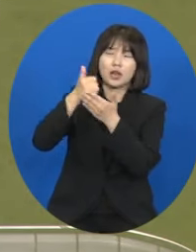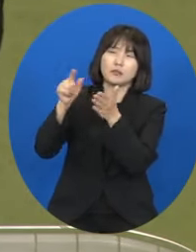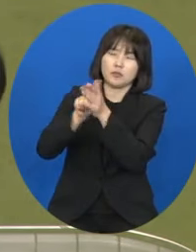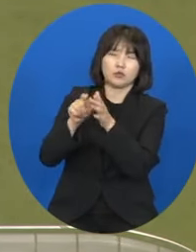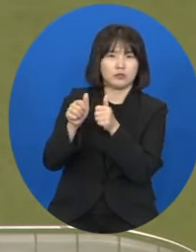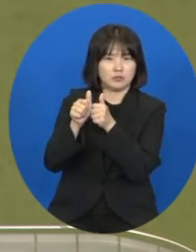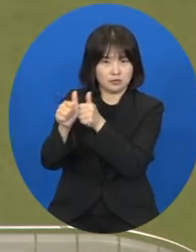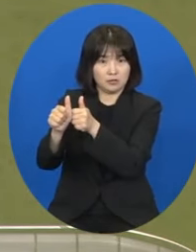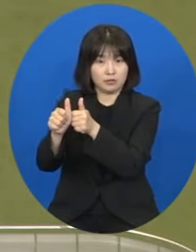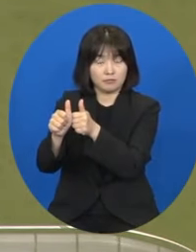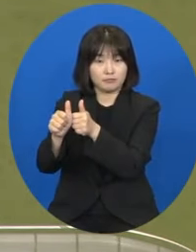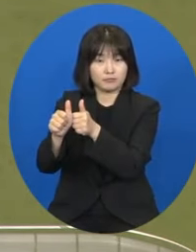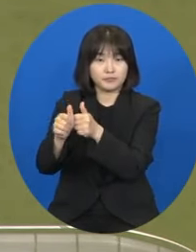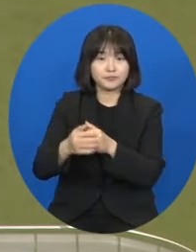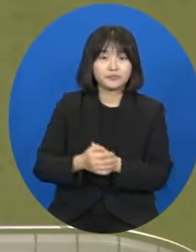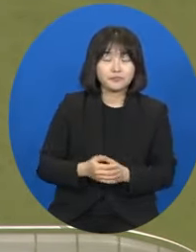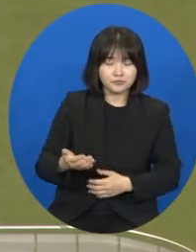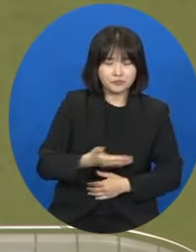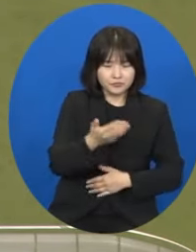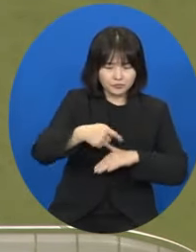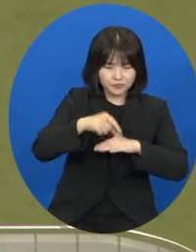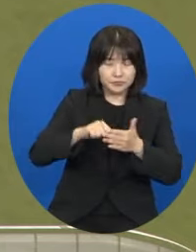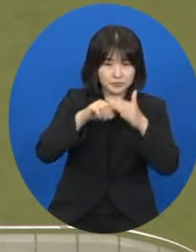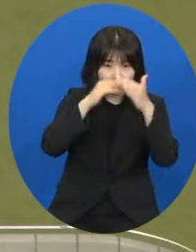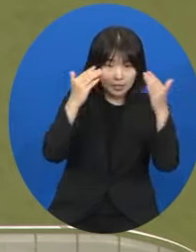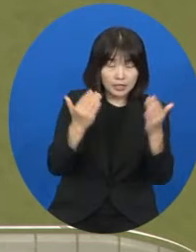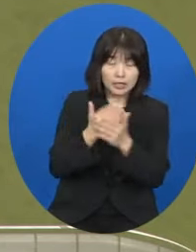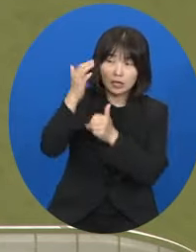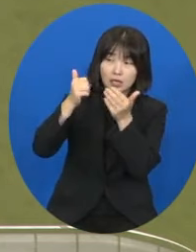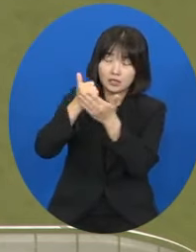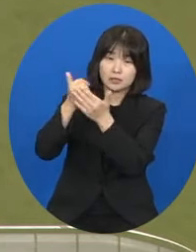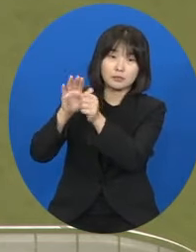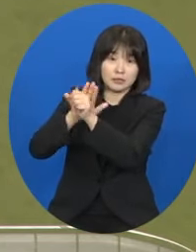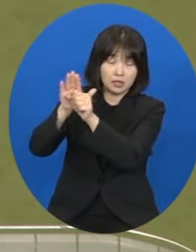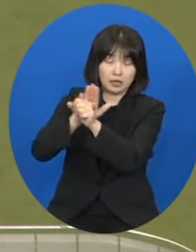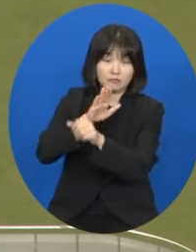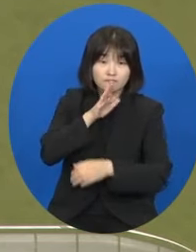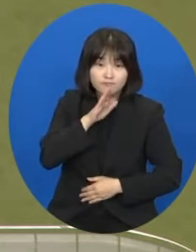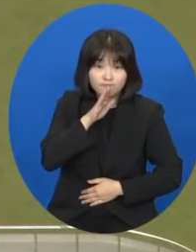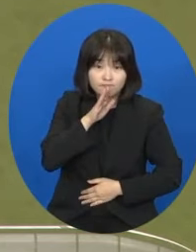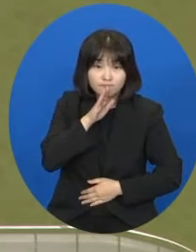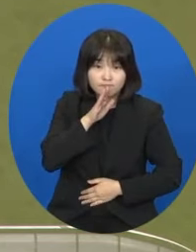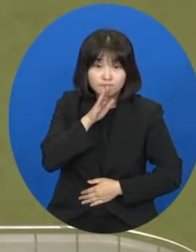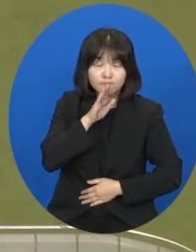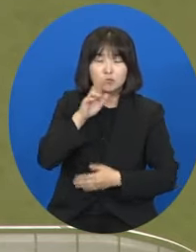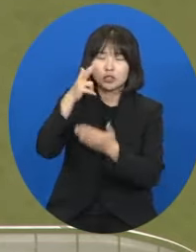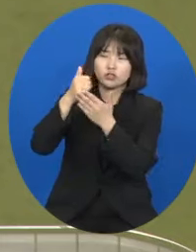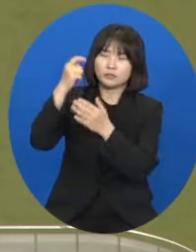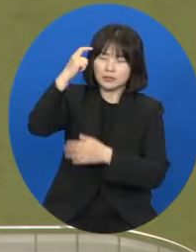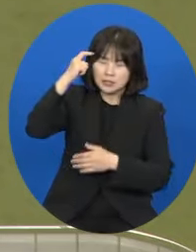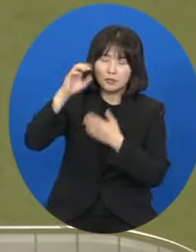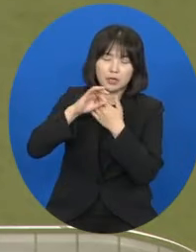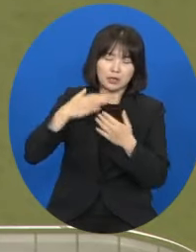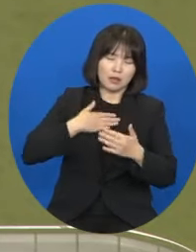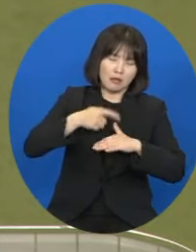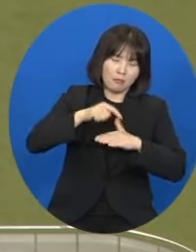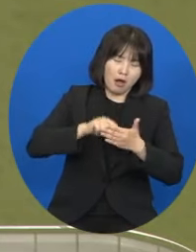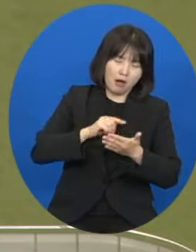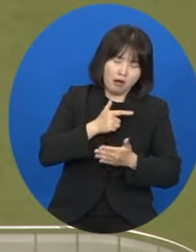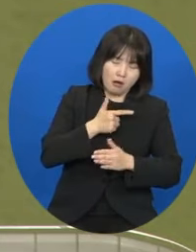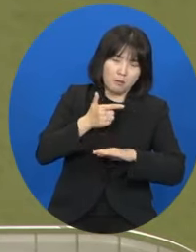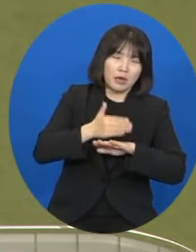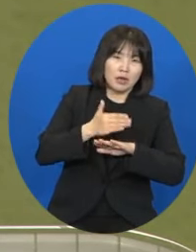거예요. 그렇죠? 여러분 마음을 다해서 하나님을 사랑하십니까? 정말 주님을 생각하면 내 마음이 너무